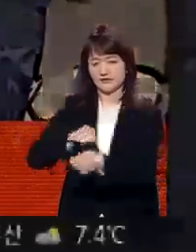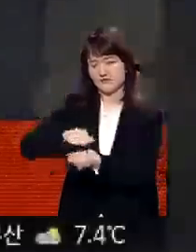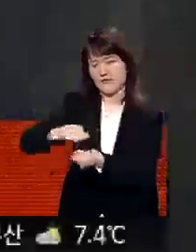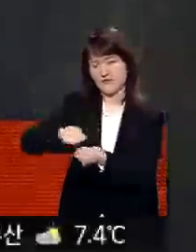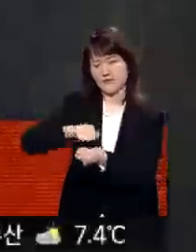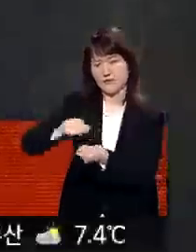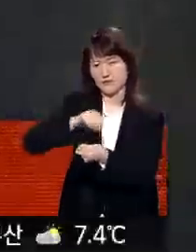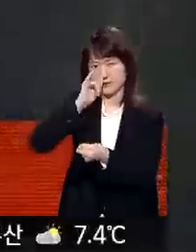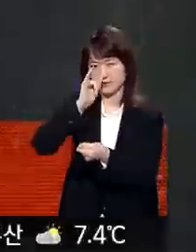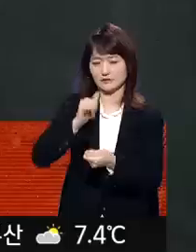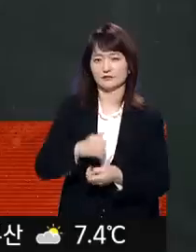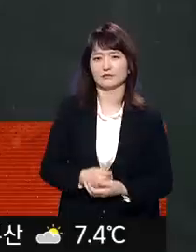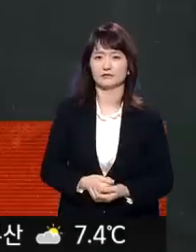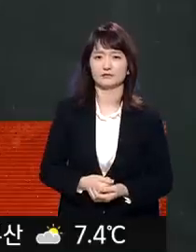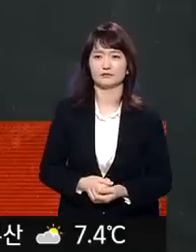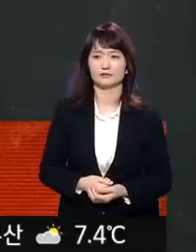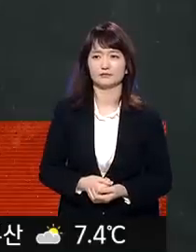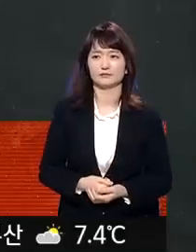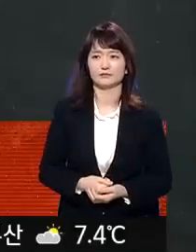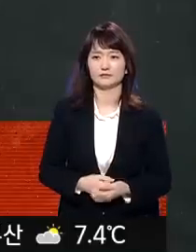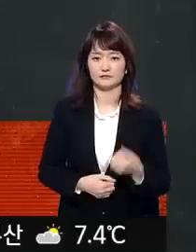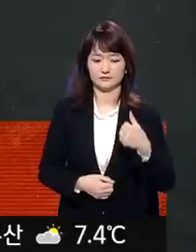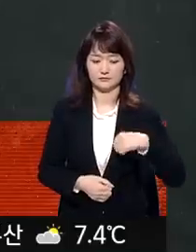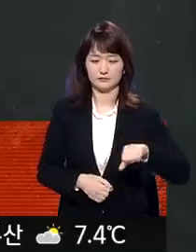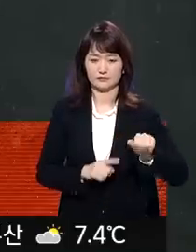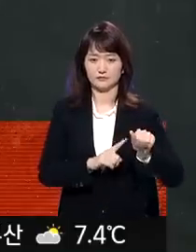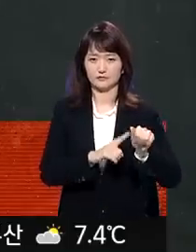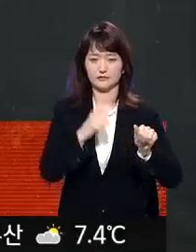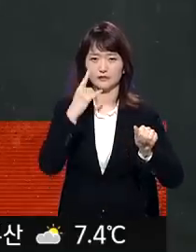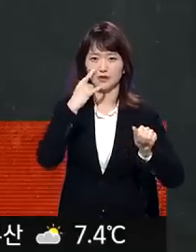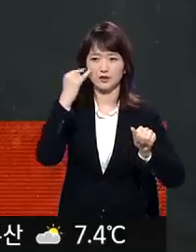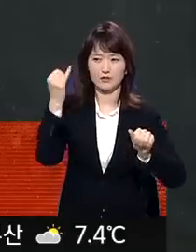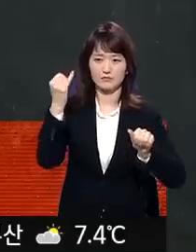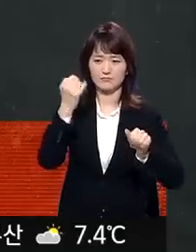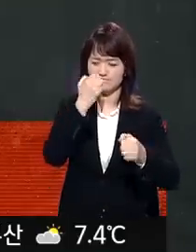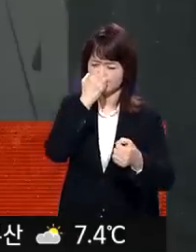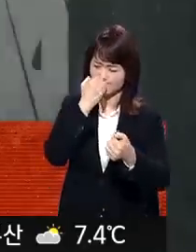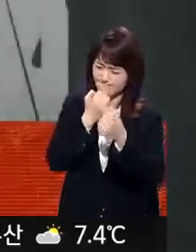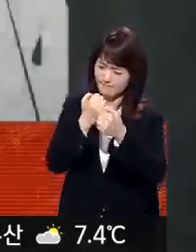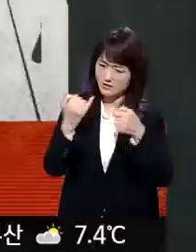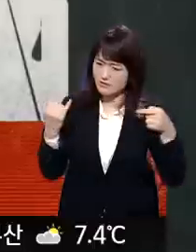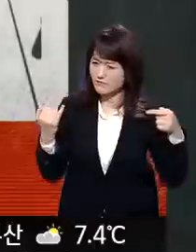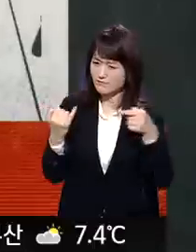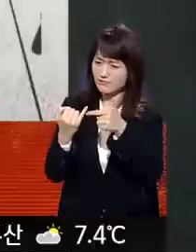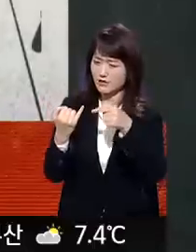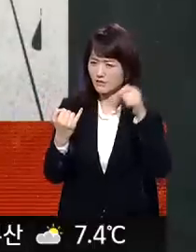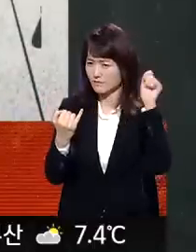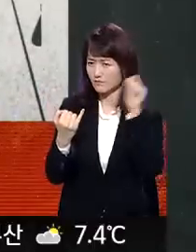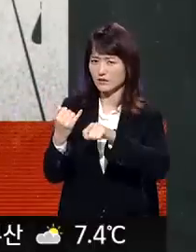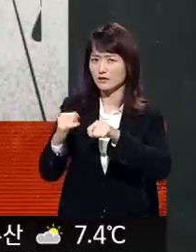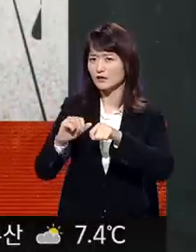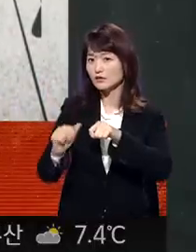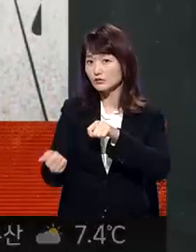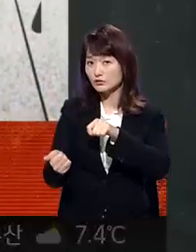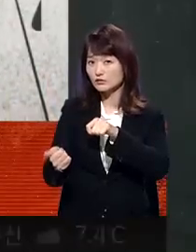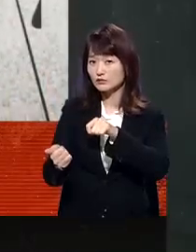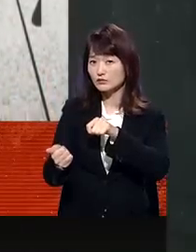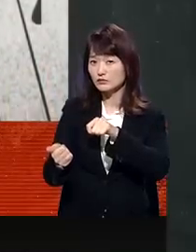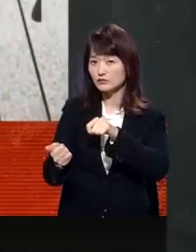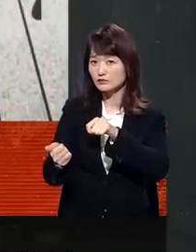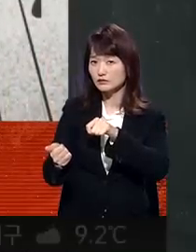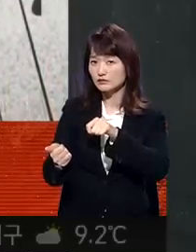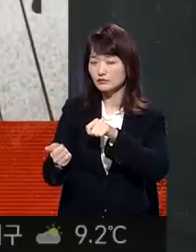모습까지 보였기 때문에 어떻게 보면 참 아들이 어머니를 이렇게 무참하게 살해할 수 있을까라는 생각을 할 수밖에